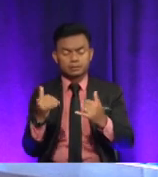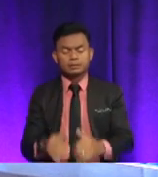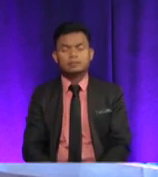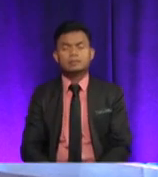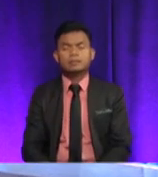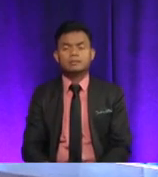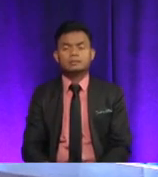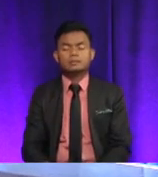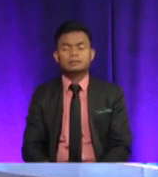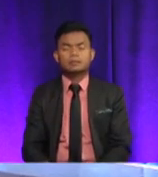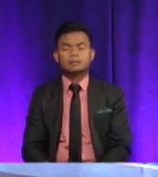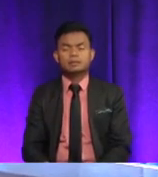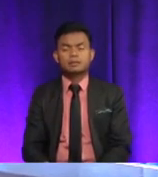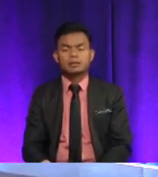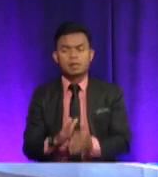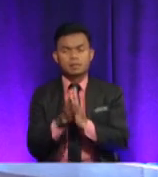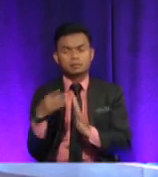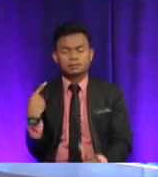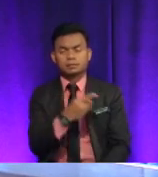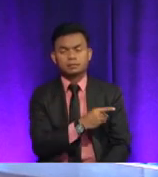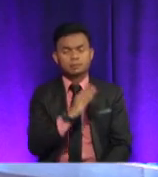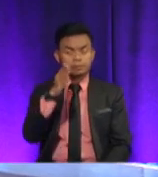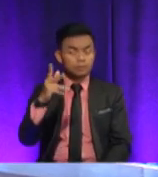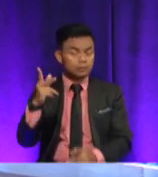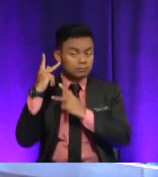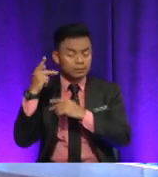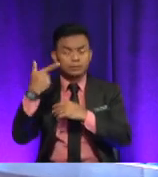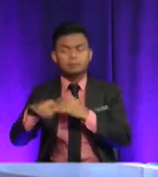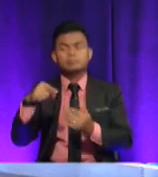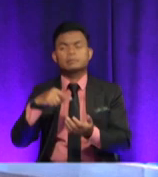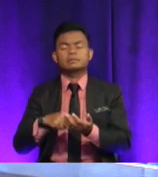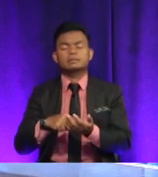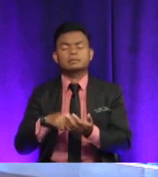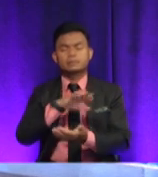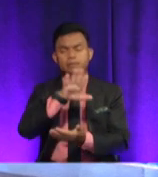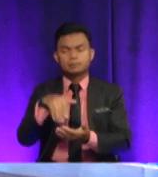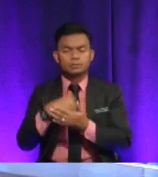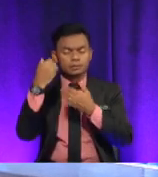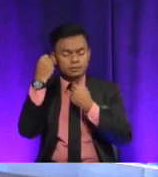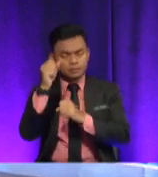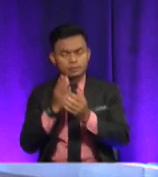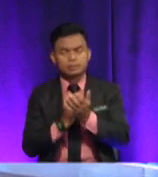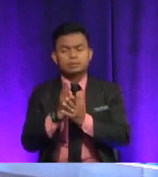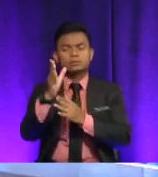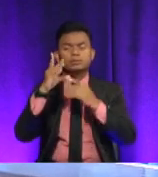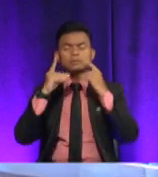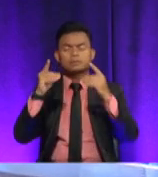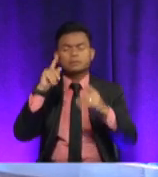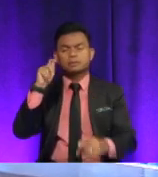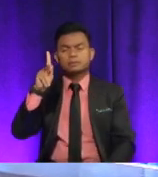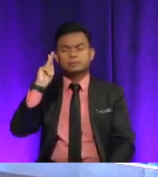tadi ya Oke kita akan kembali kawan-kawan jangan kemana teruskan untuk menengah atas